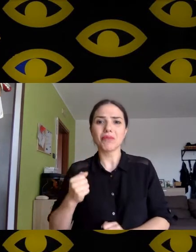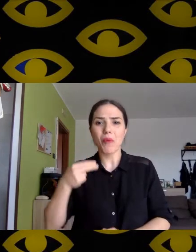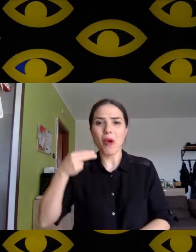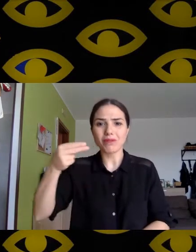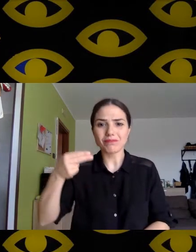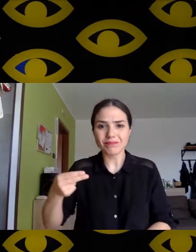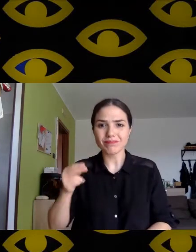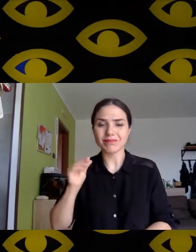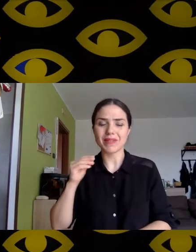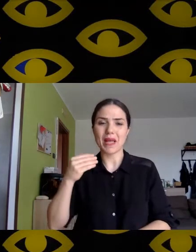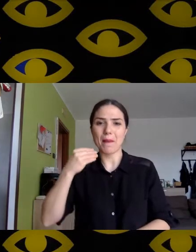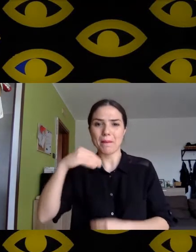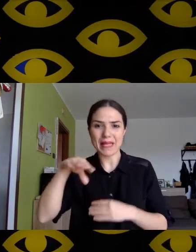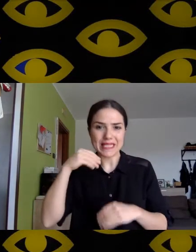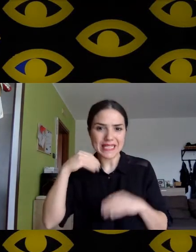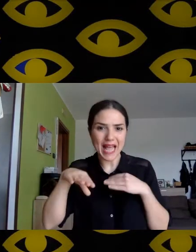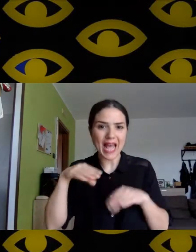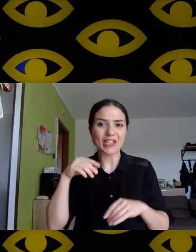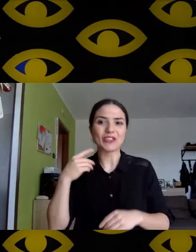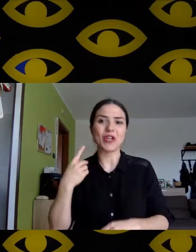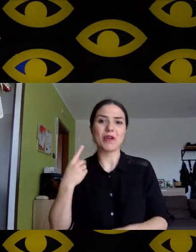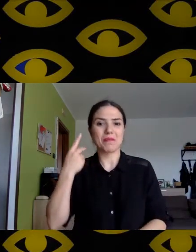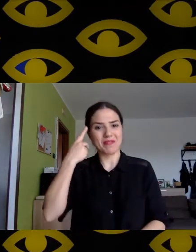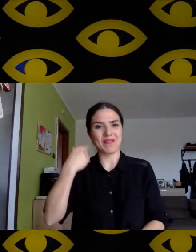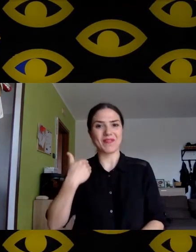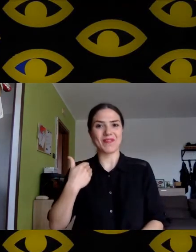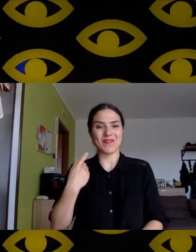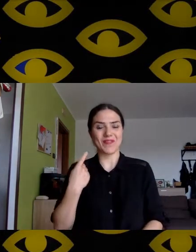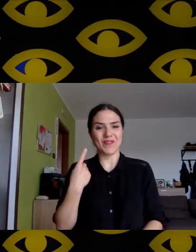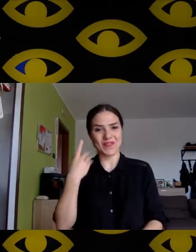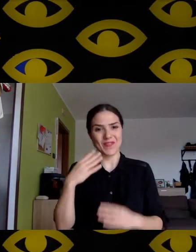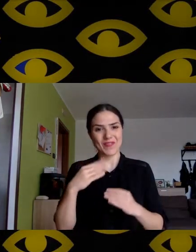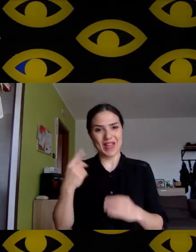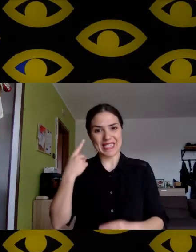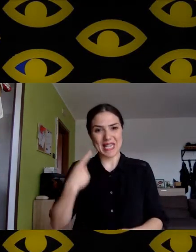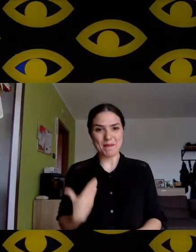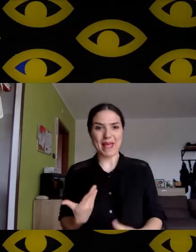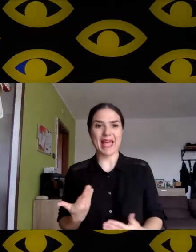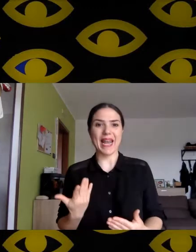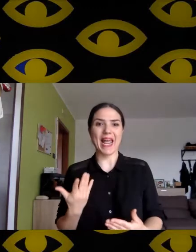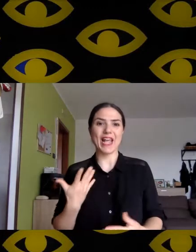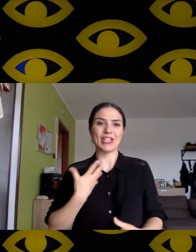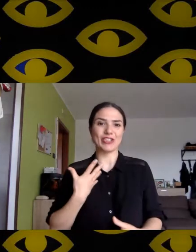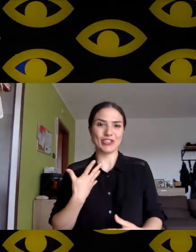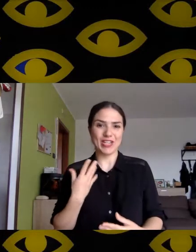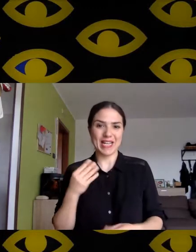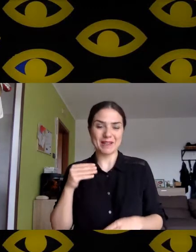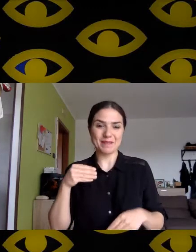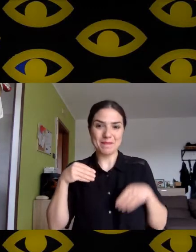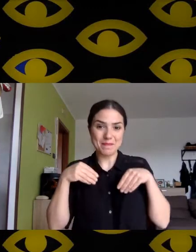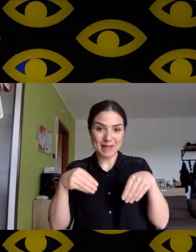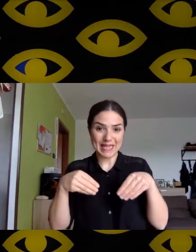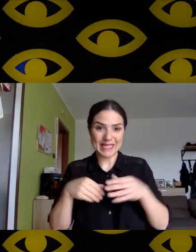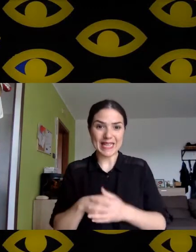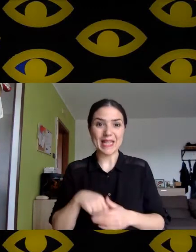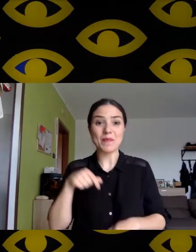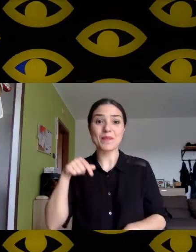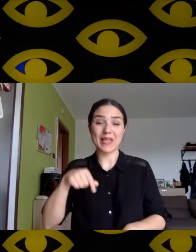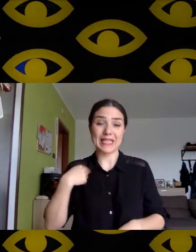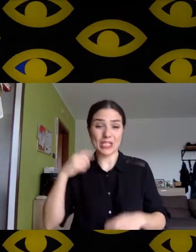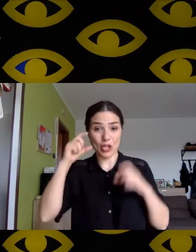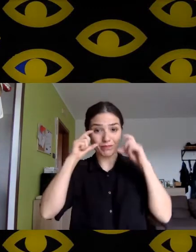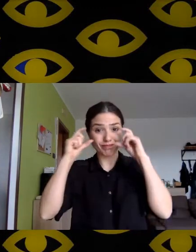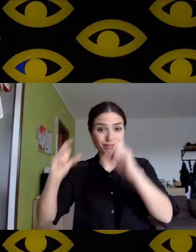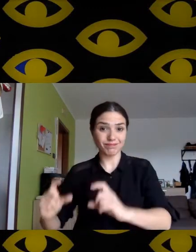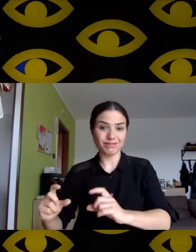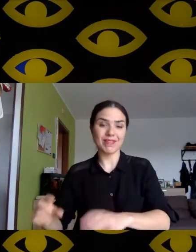anche voi questa diretta con i vostri amici. Ora mi tolgo questi occhiali perché devo mettere quelli da vista per fare